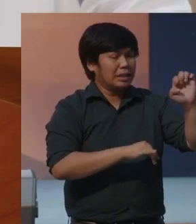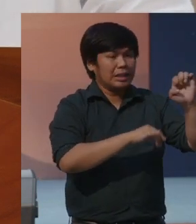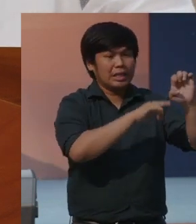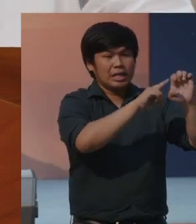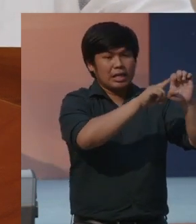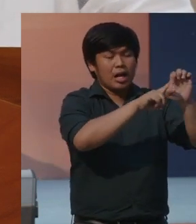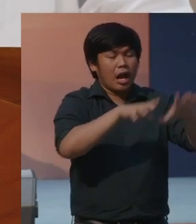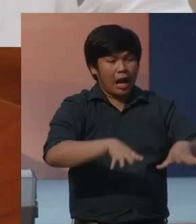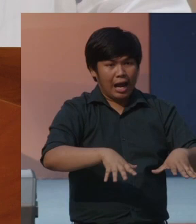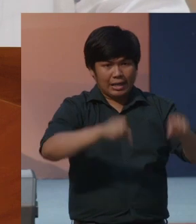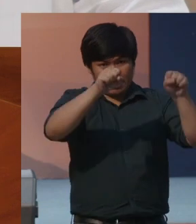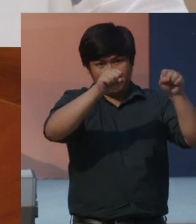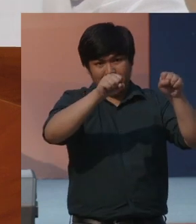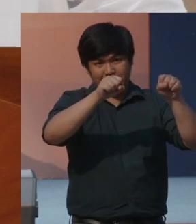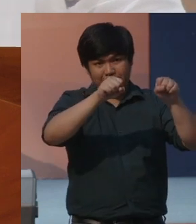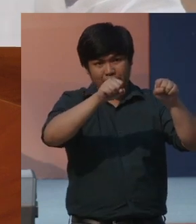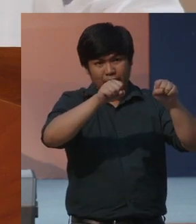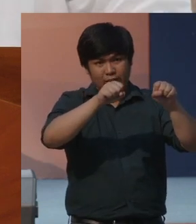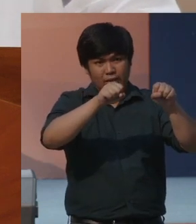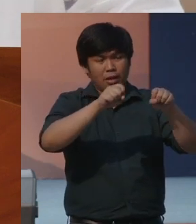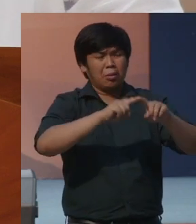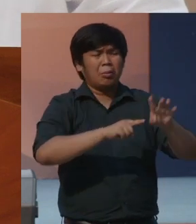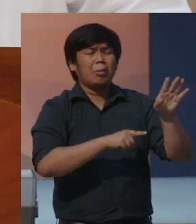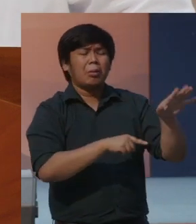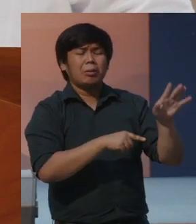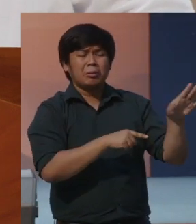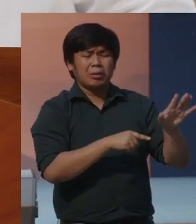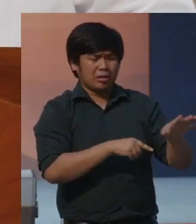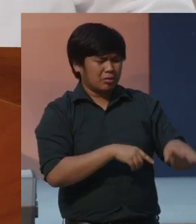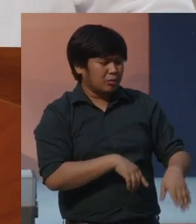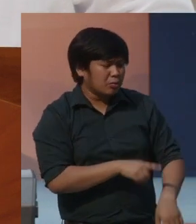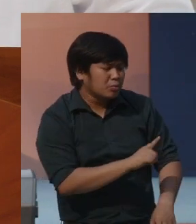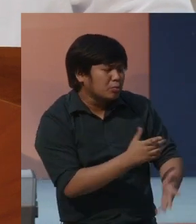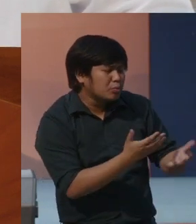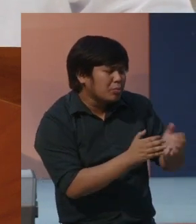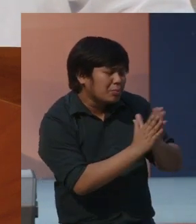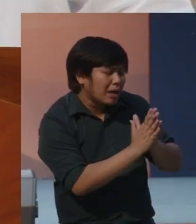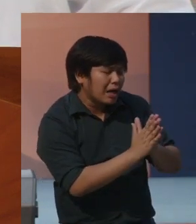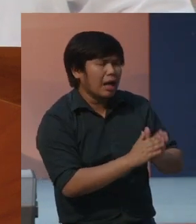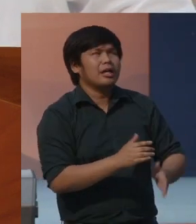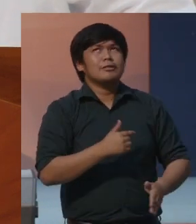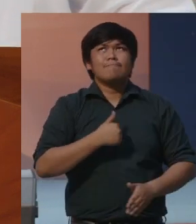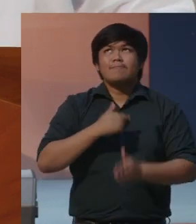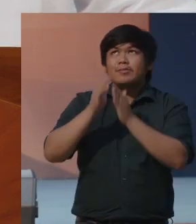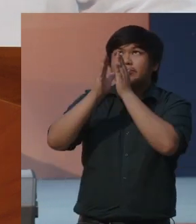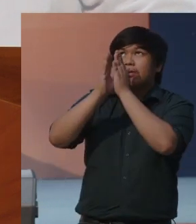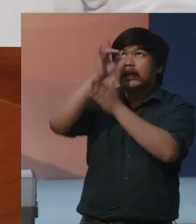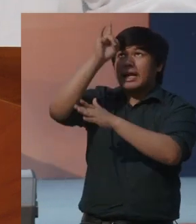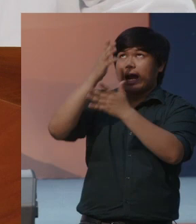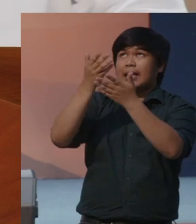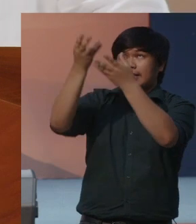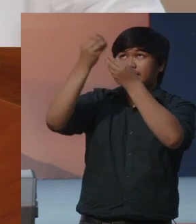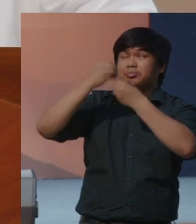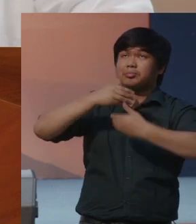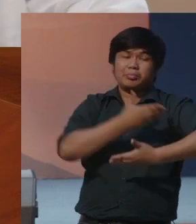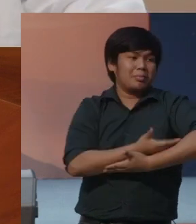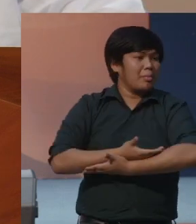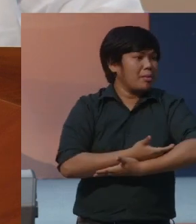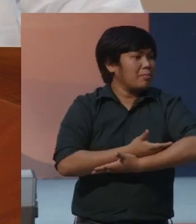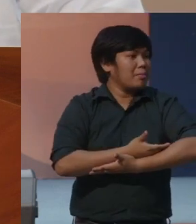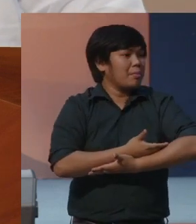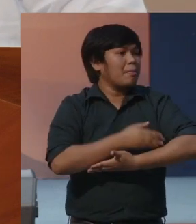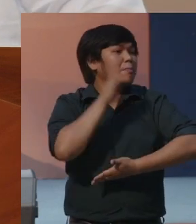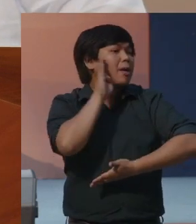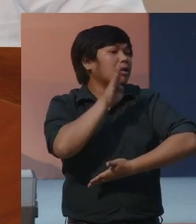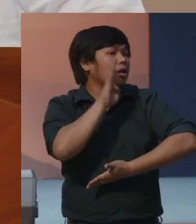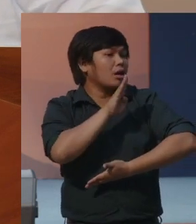siya ay 4 years old, nanalangin siya na magkaroon siya ng baby brother. So akala namin, oras na para